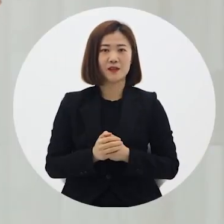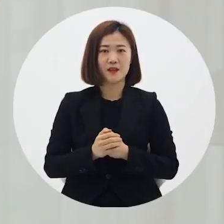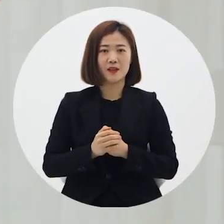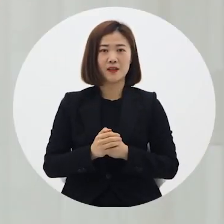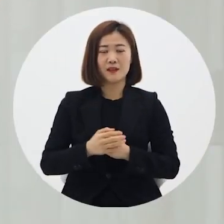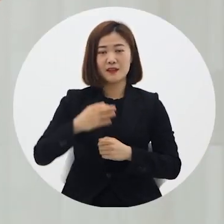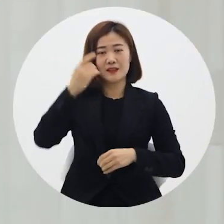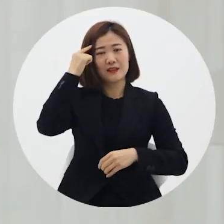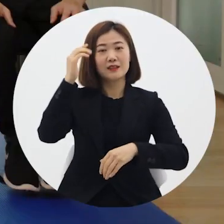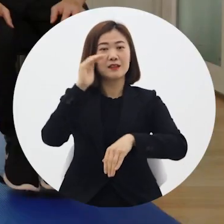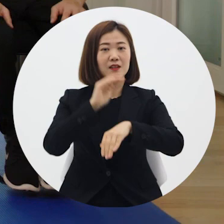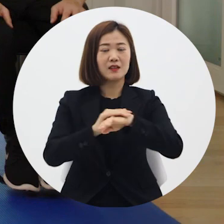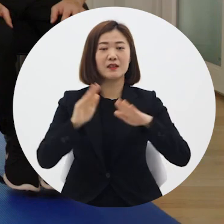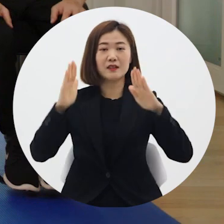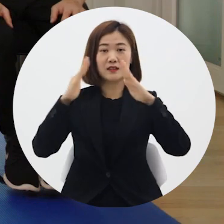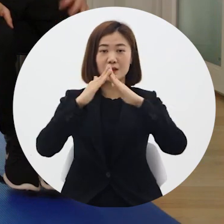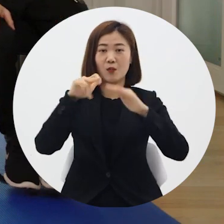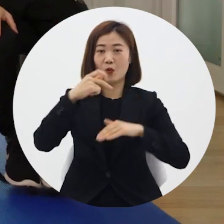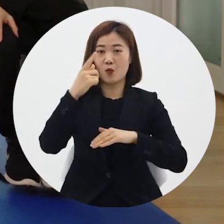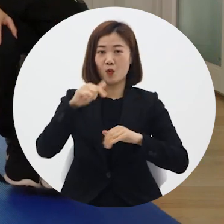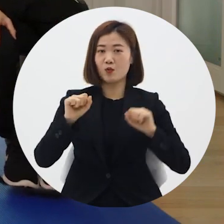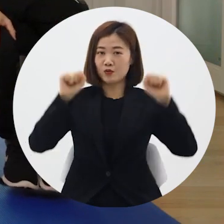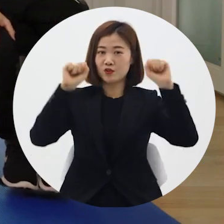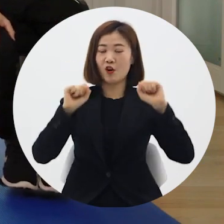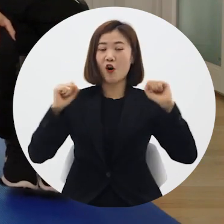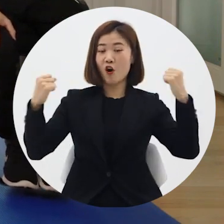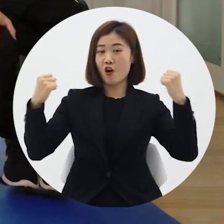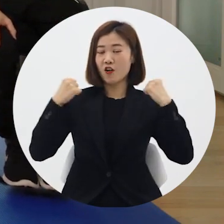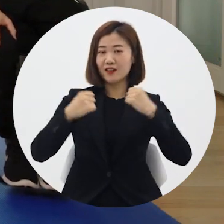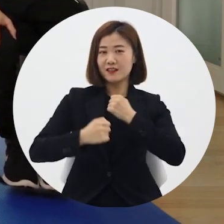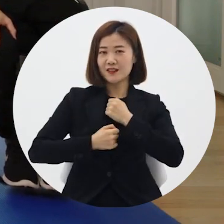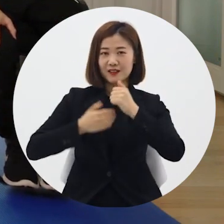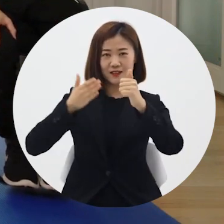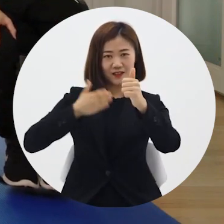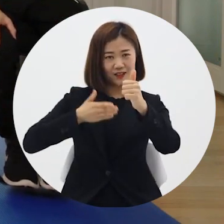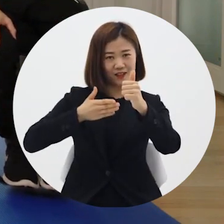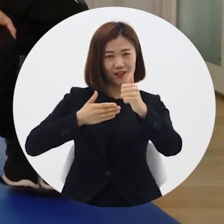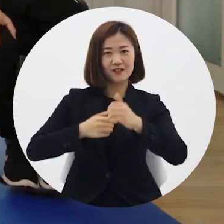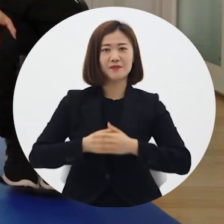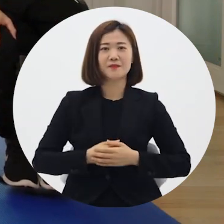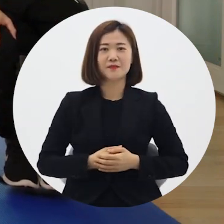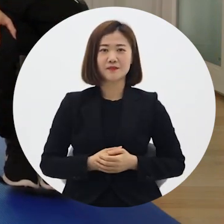슬기로운 직공 운동으로 건강 지키세요! 예!